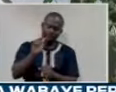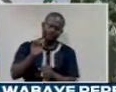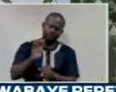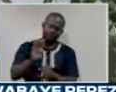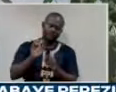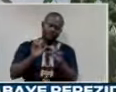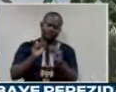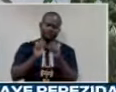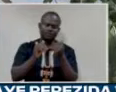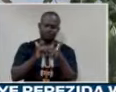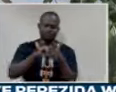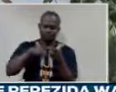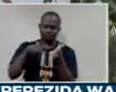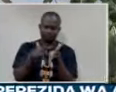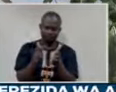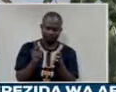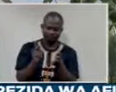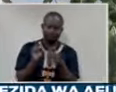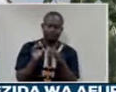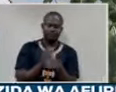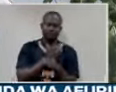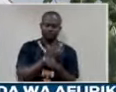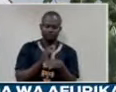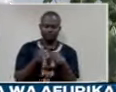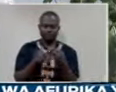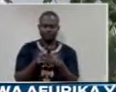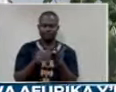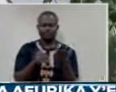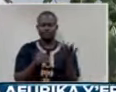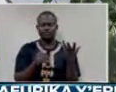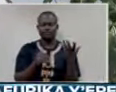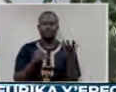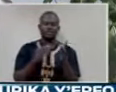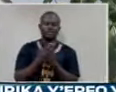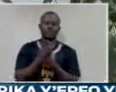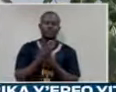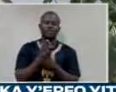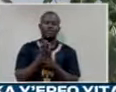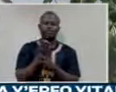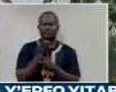abantu banze kwishyira abahanzi bacuranga ibihangano byabo, yaba mu medias, yaba